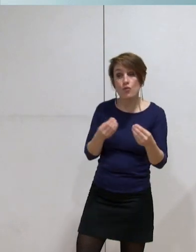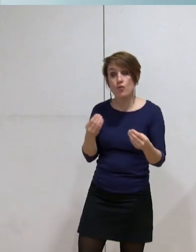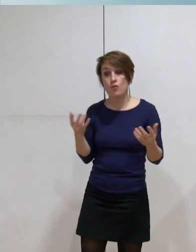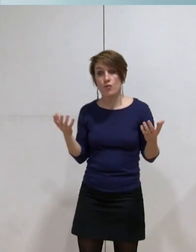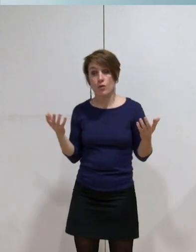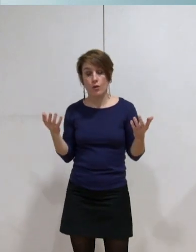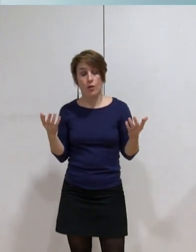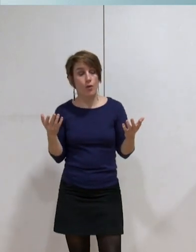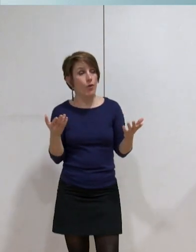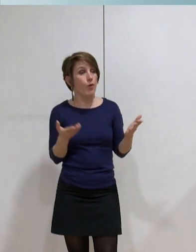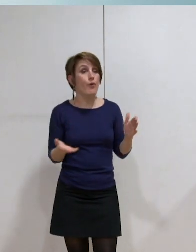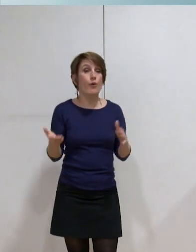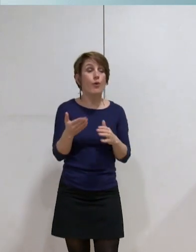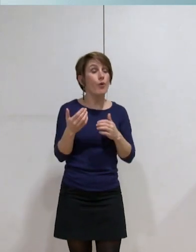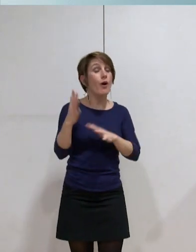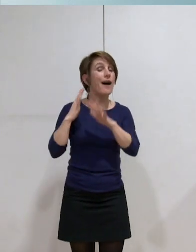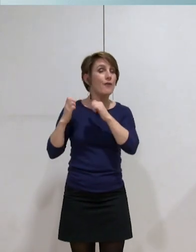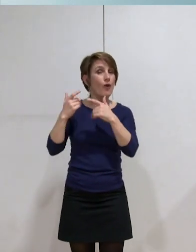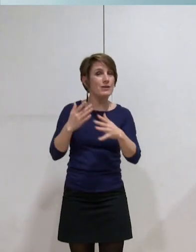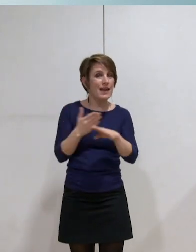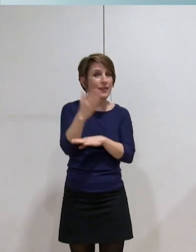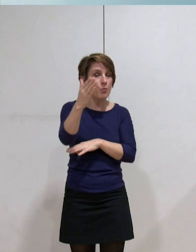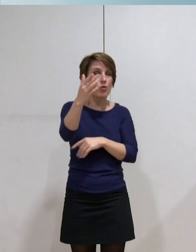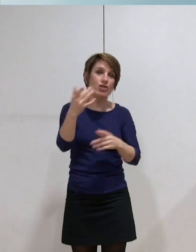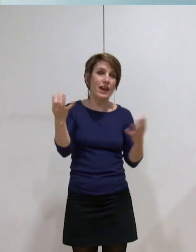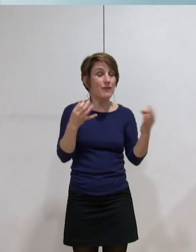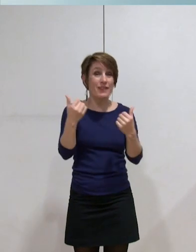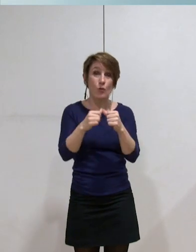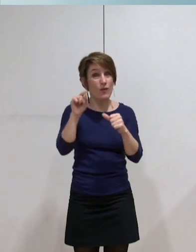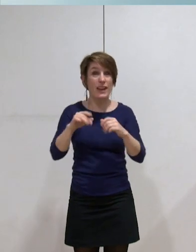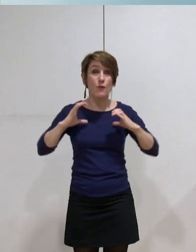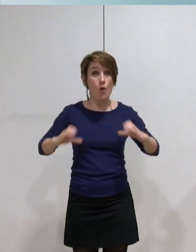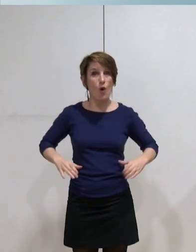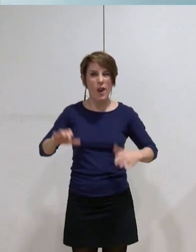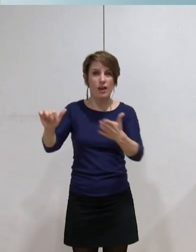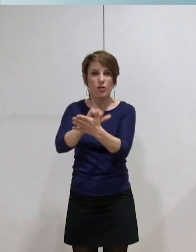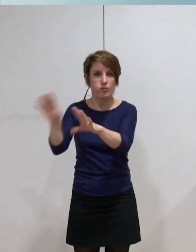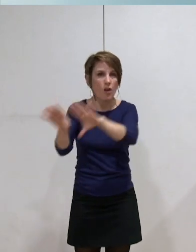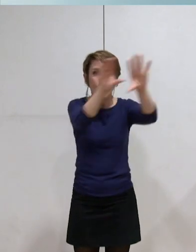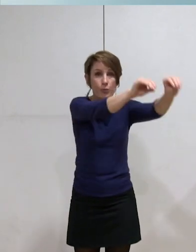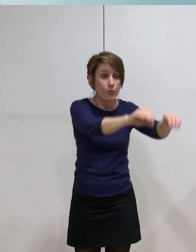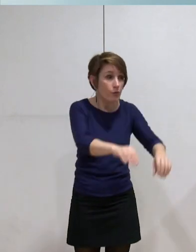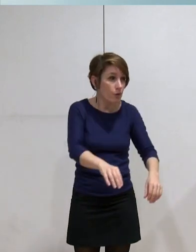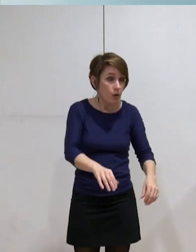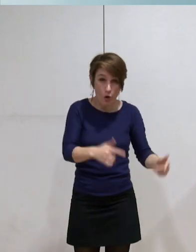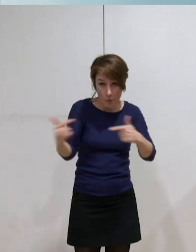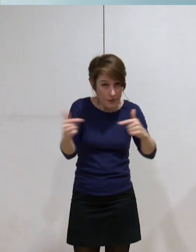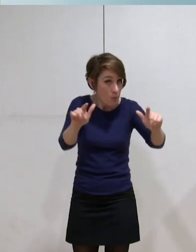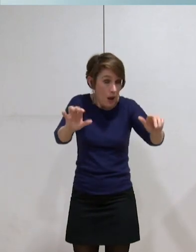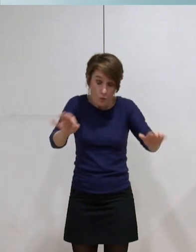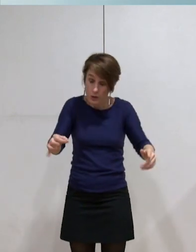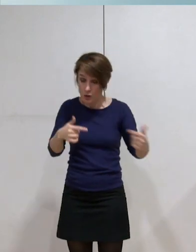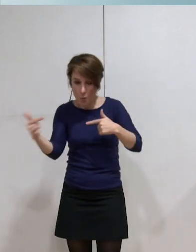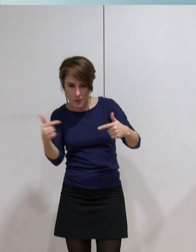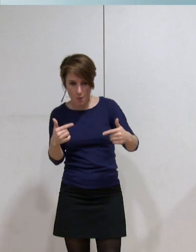dans le certains projets c'est le collège qu'il qu'il fallait enlever euh les débats se posent les